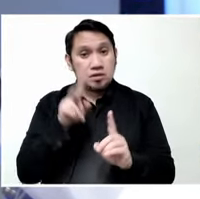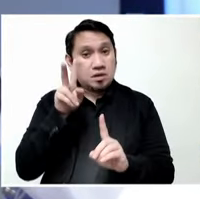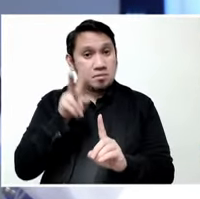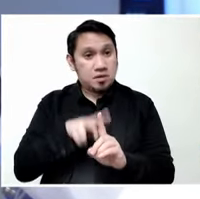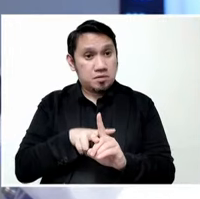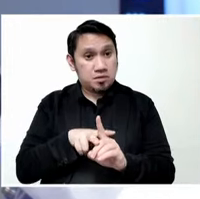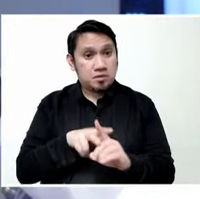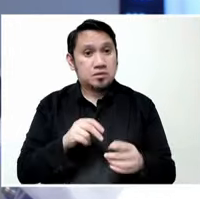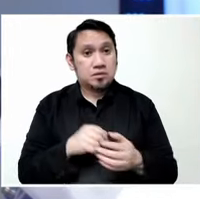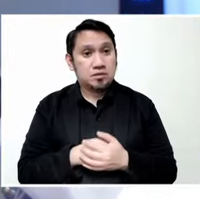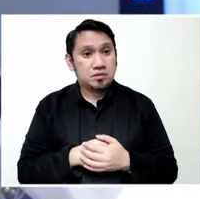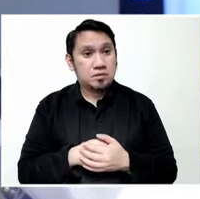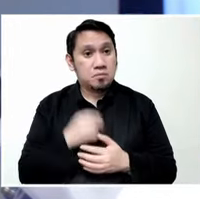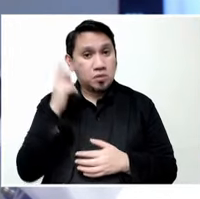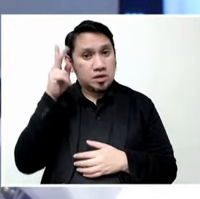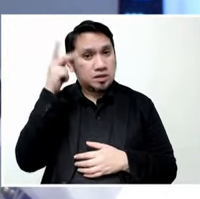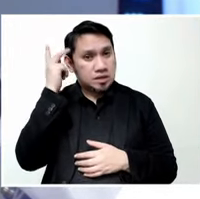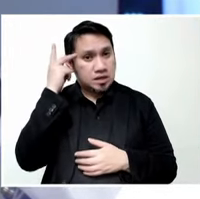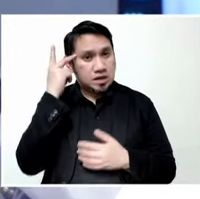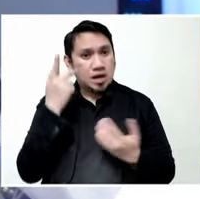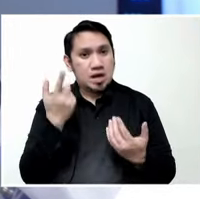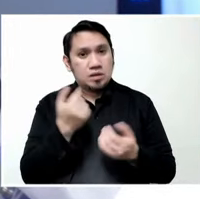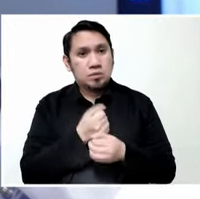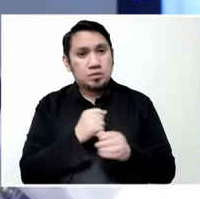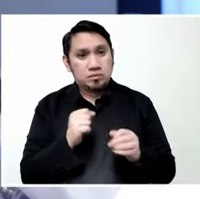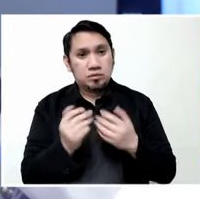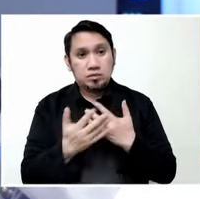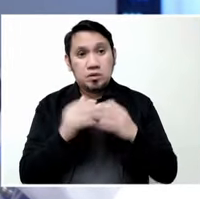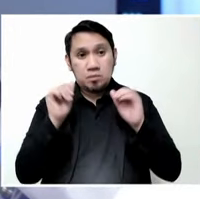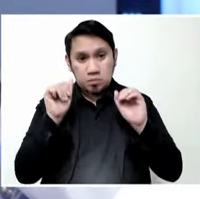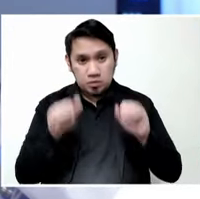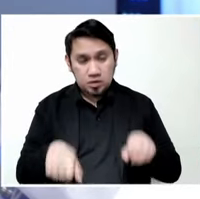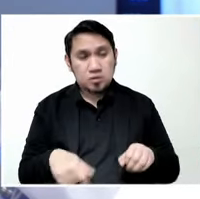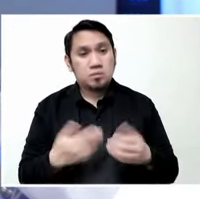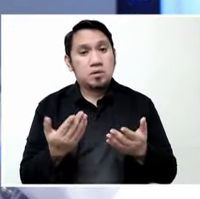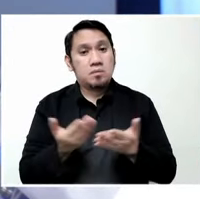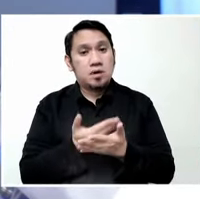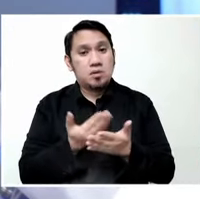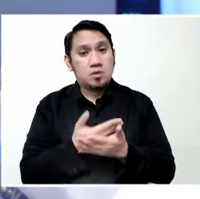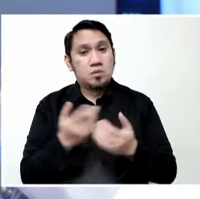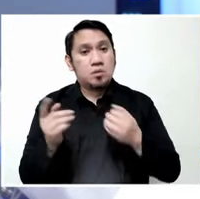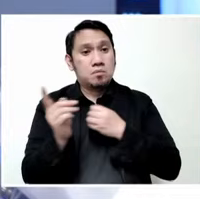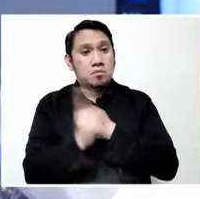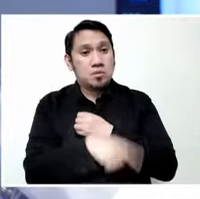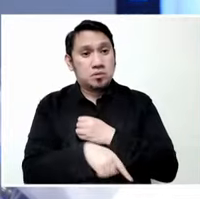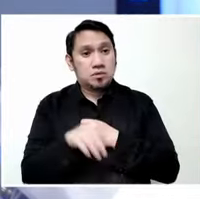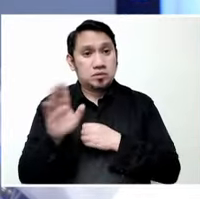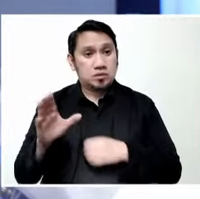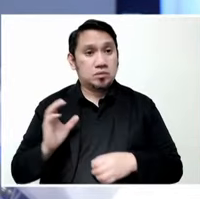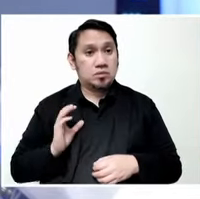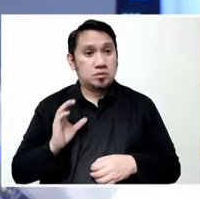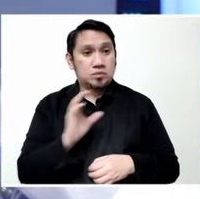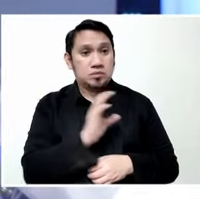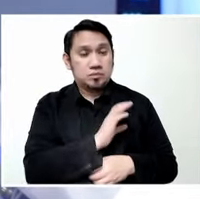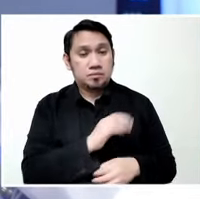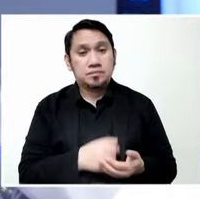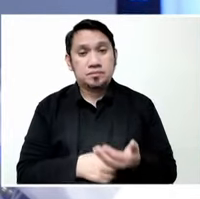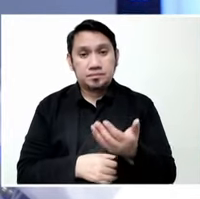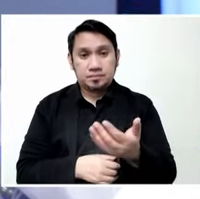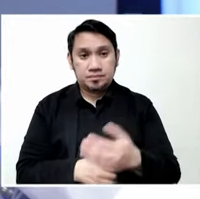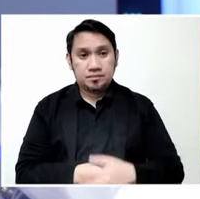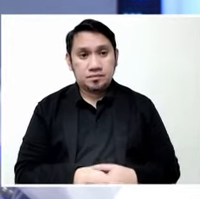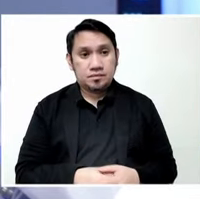political asylum ni Teves, bagay na posibleng mauwi sa panibagong parusa sa kongresista.